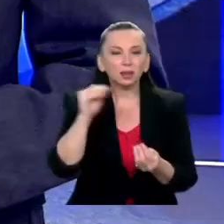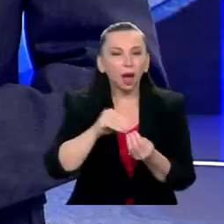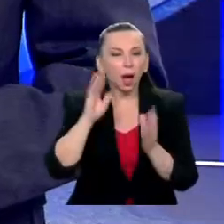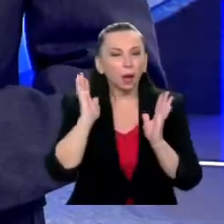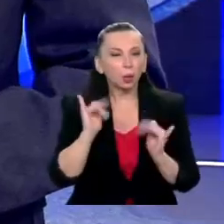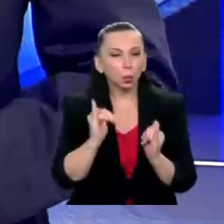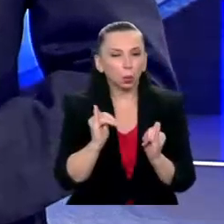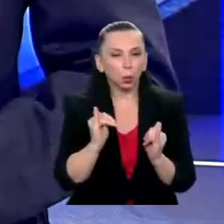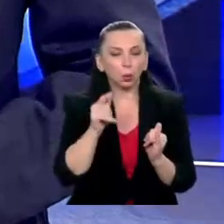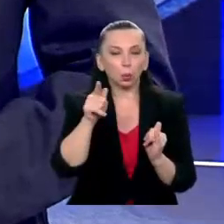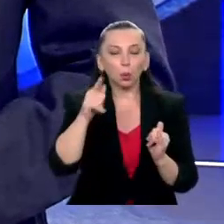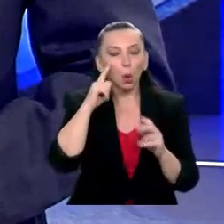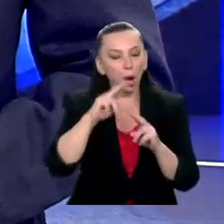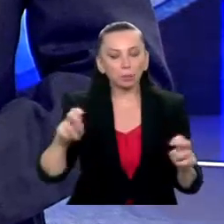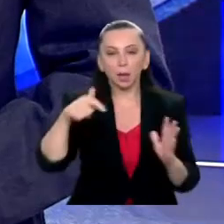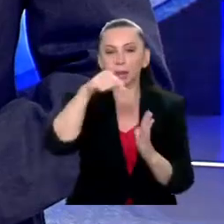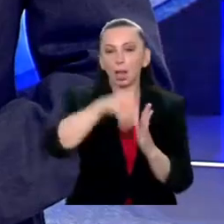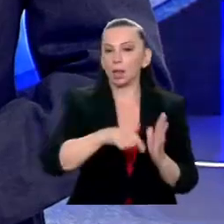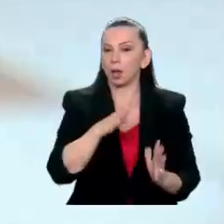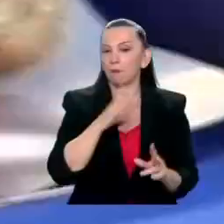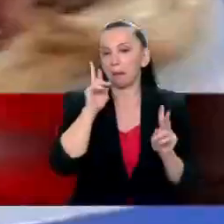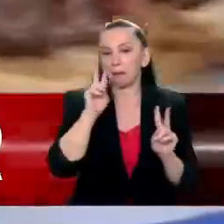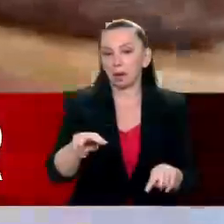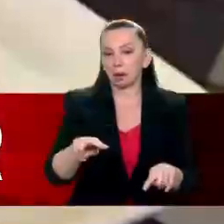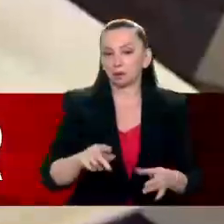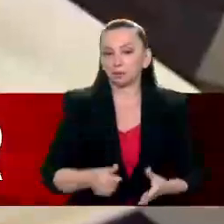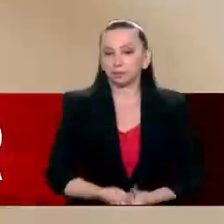o araştırmanın detaylarına bakalım.